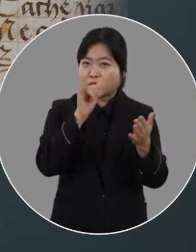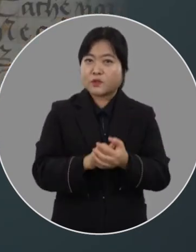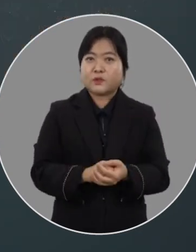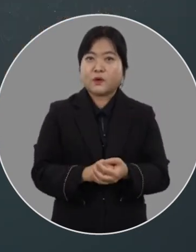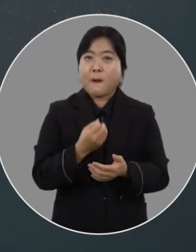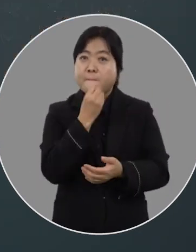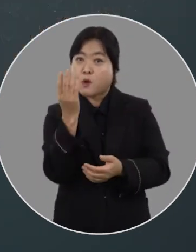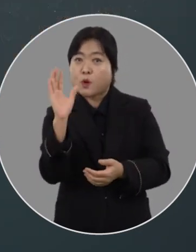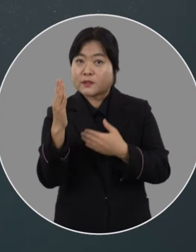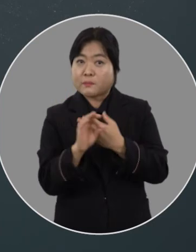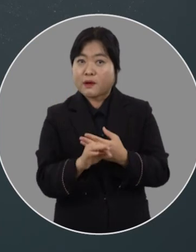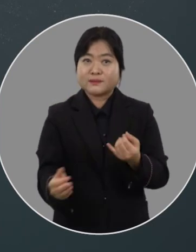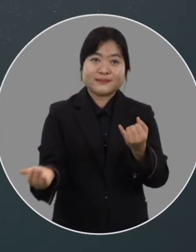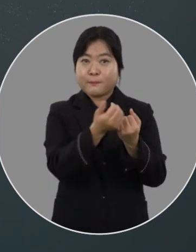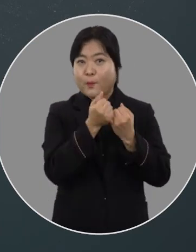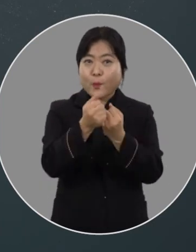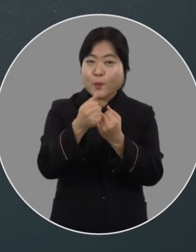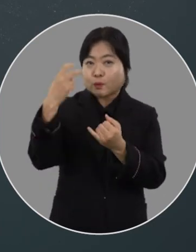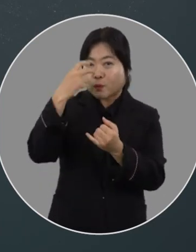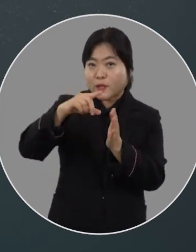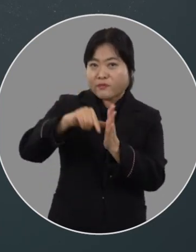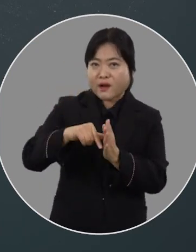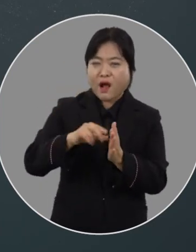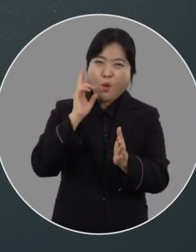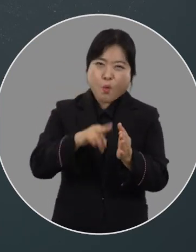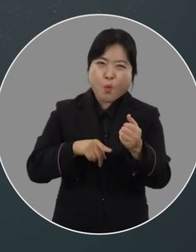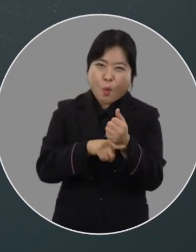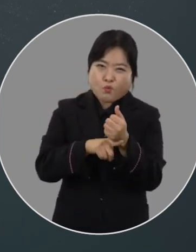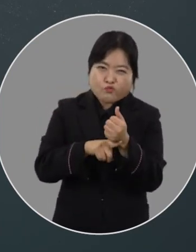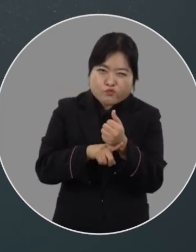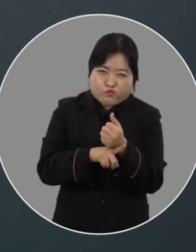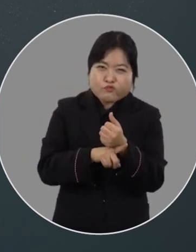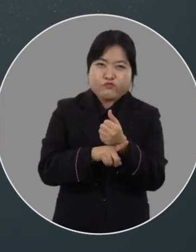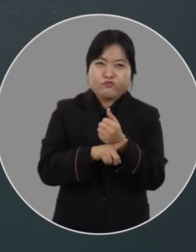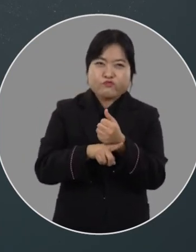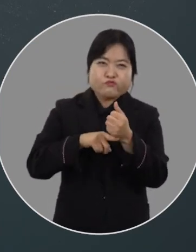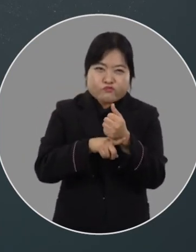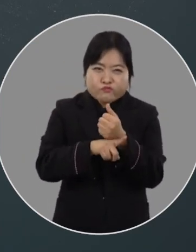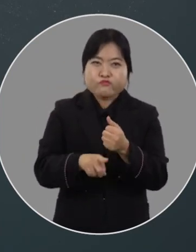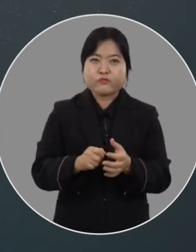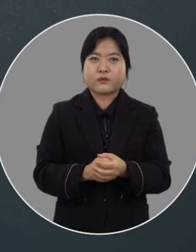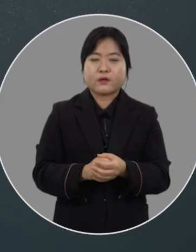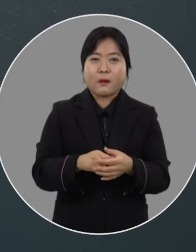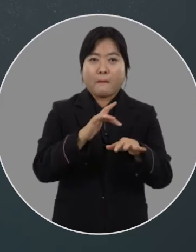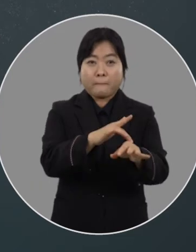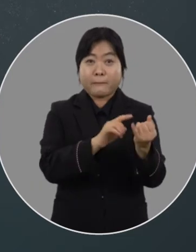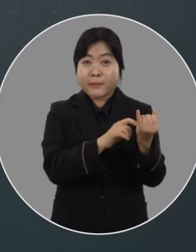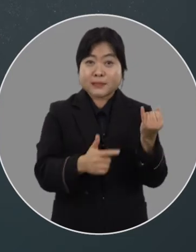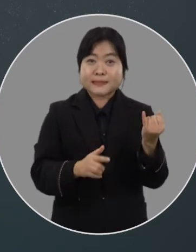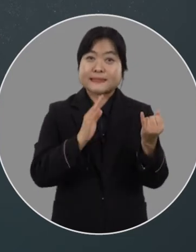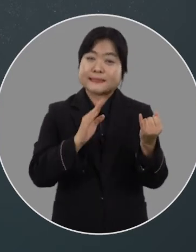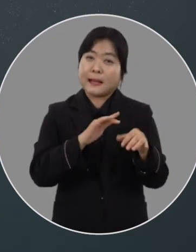있었는데요. 밀고가 되면 체포하고 조사하는 과정 속에서 혹독한 고문을 시행했고요. 그러한